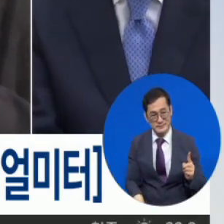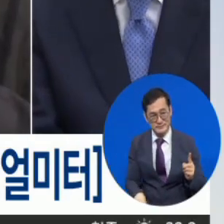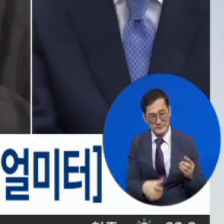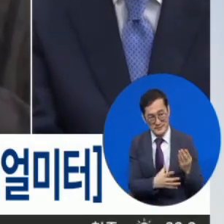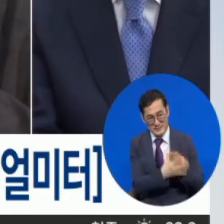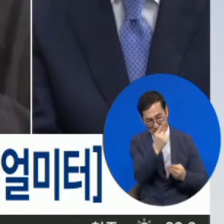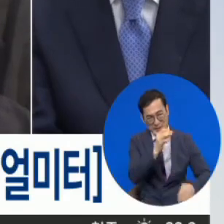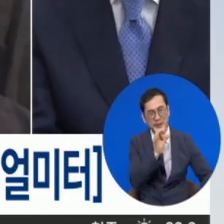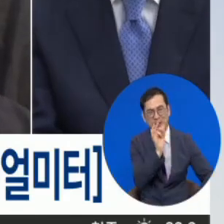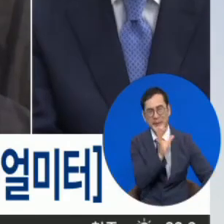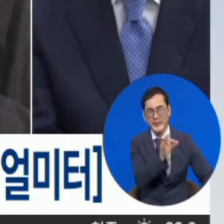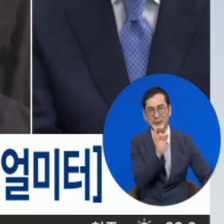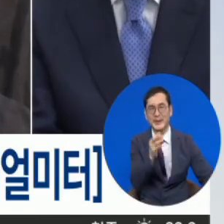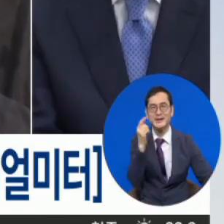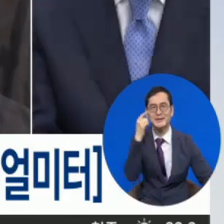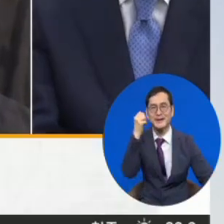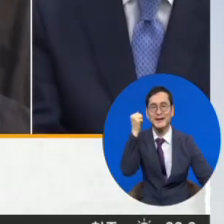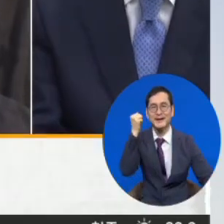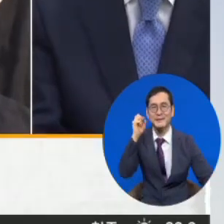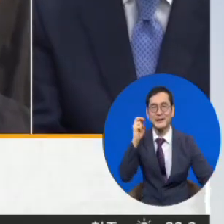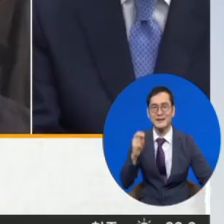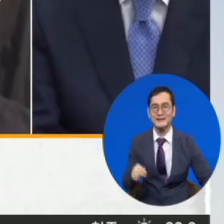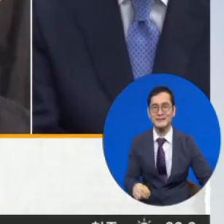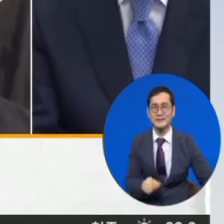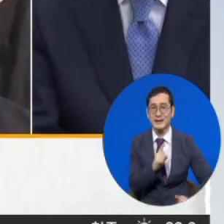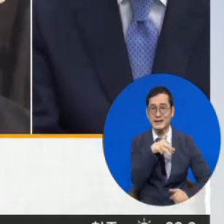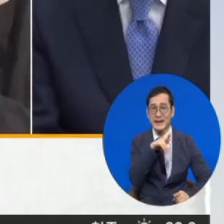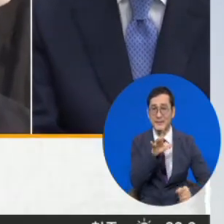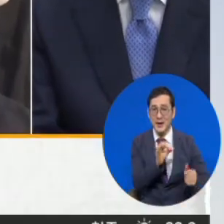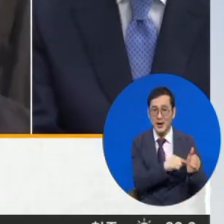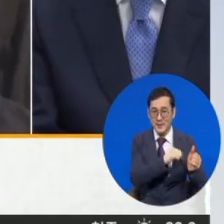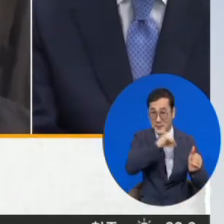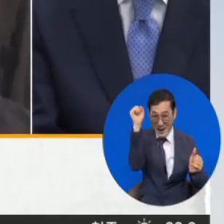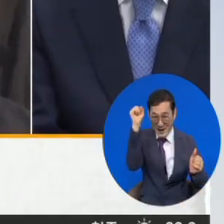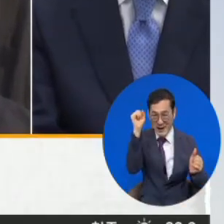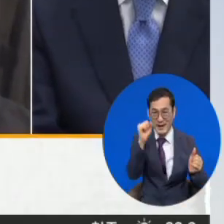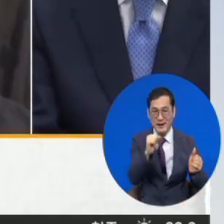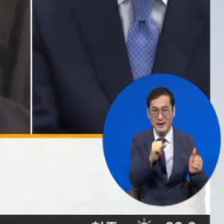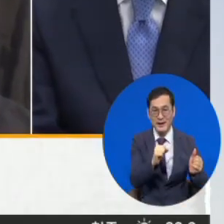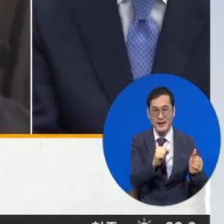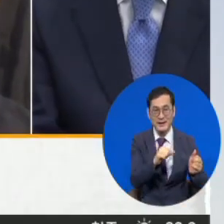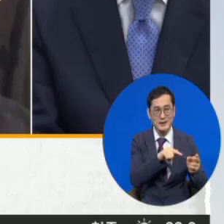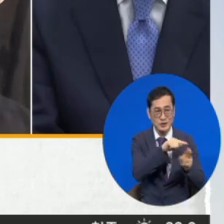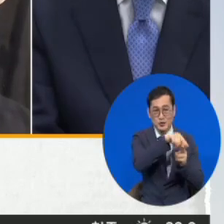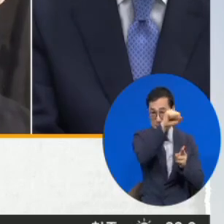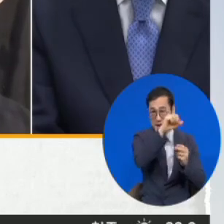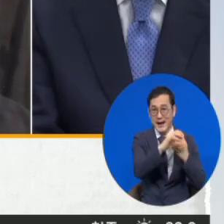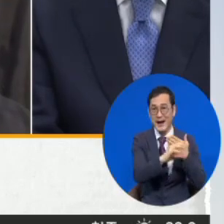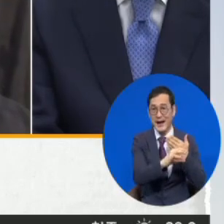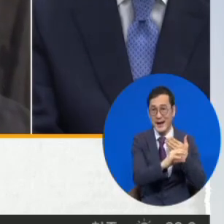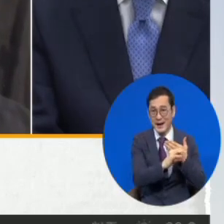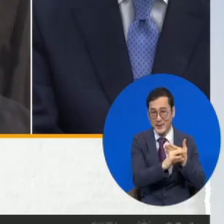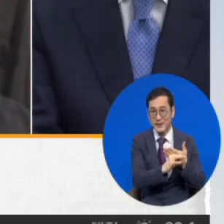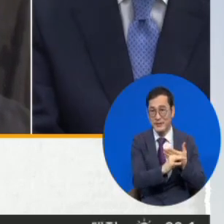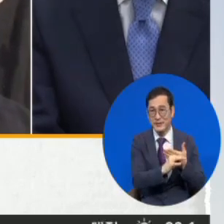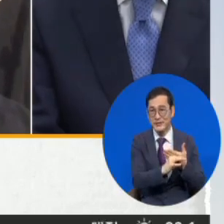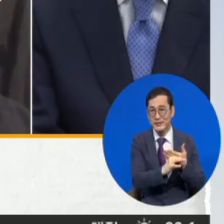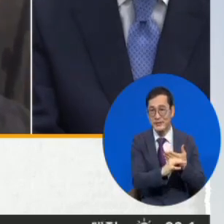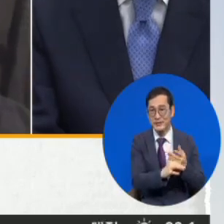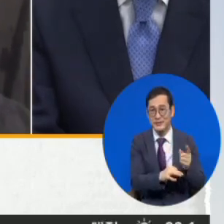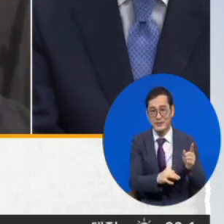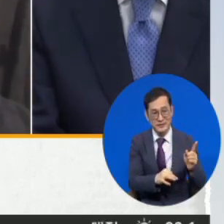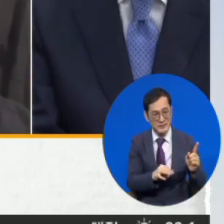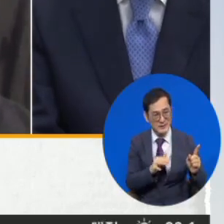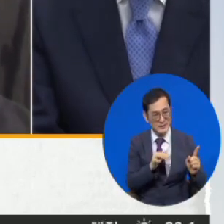같습니다. 한 여론조사를 쭉 지켜보니까 이재명 후보가 됐을 경우 나머지 팀에 있었던 지지율이 고스란히 가지 않는